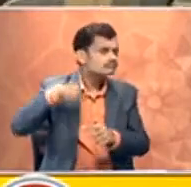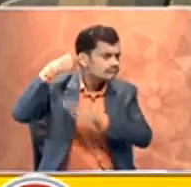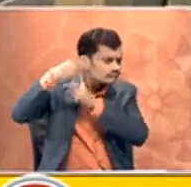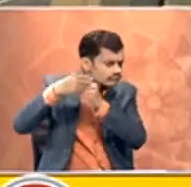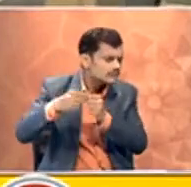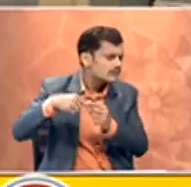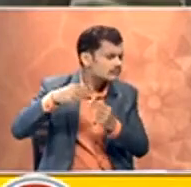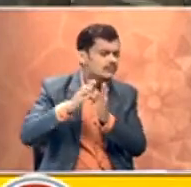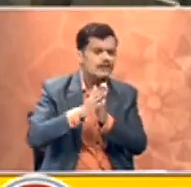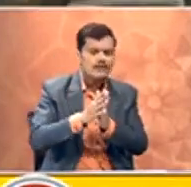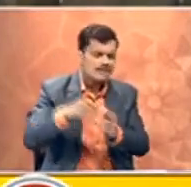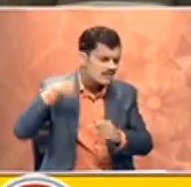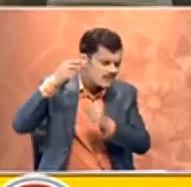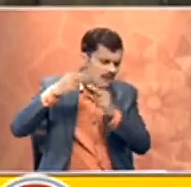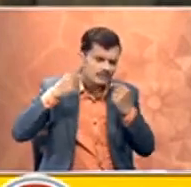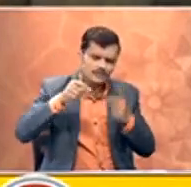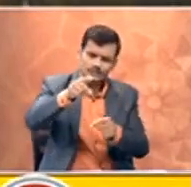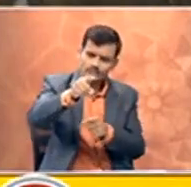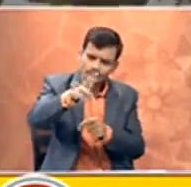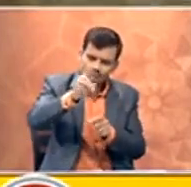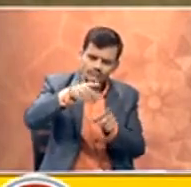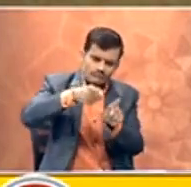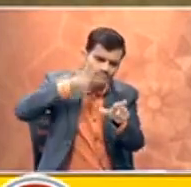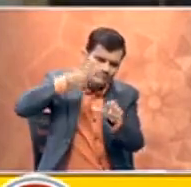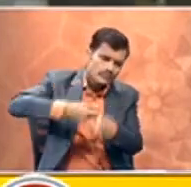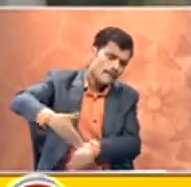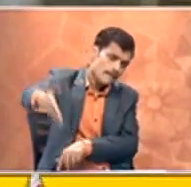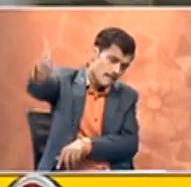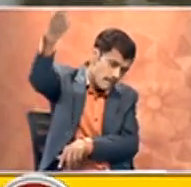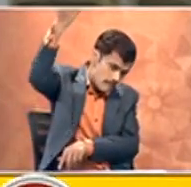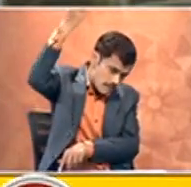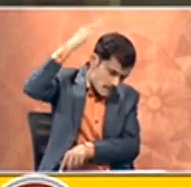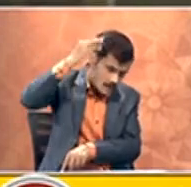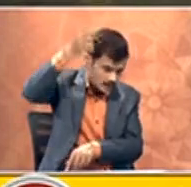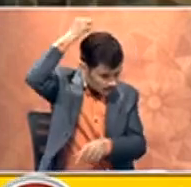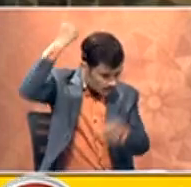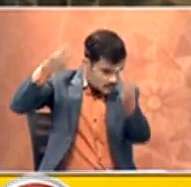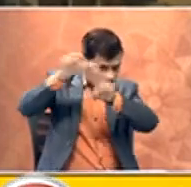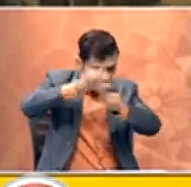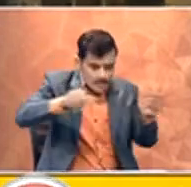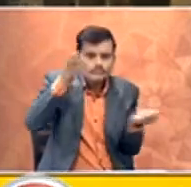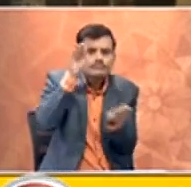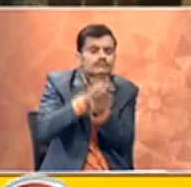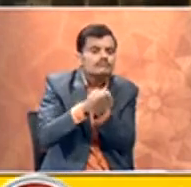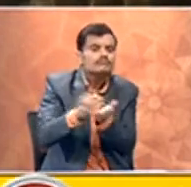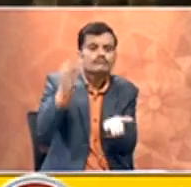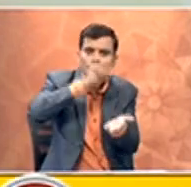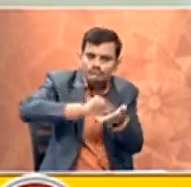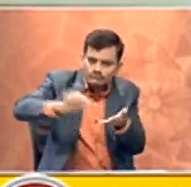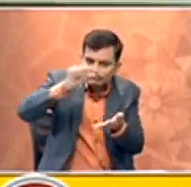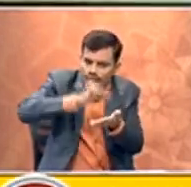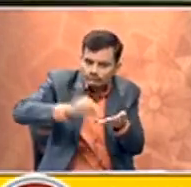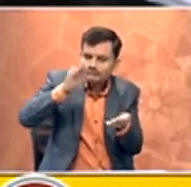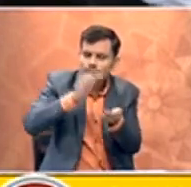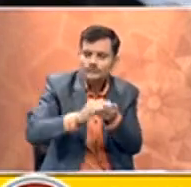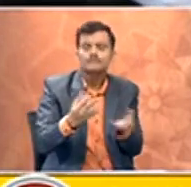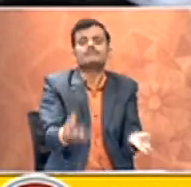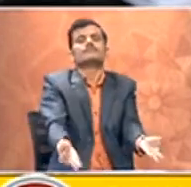ज्ञान हजारों वर्षों तक संस्कृत भाषा में ही संरक्षित किया गया है।